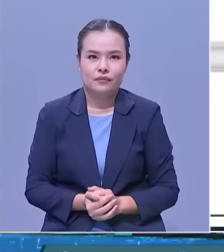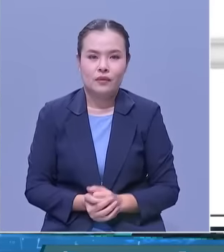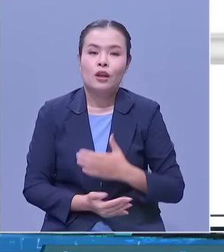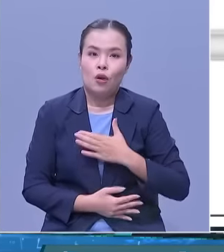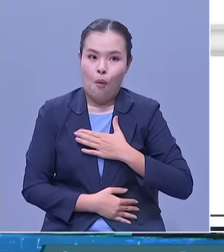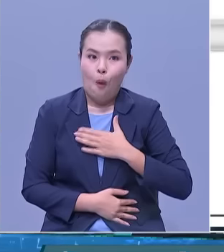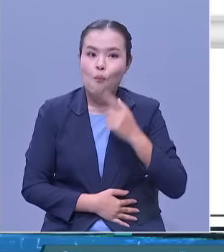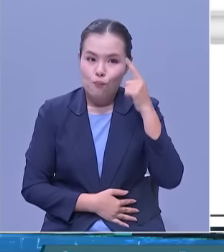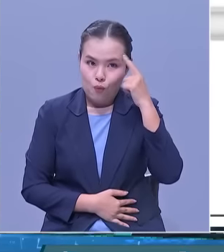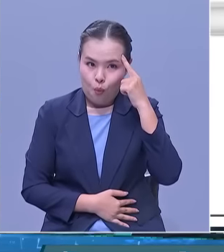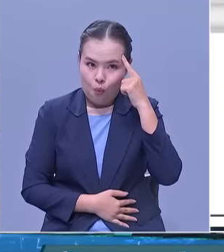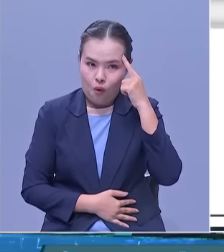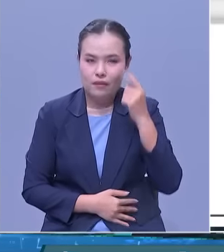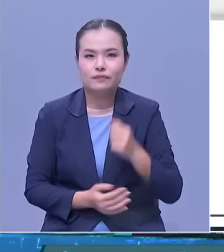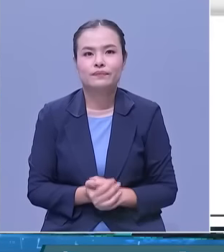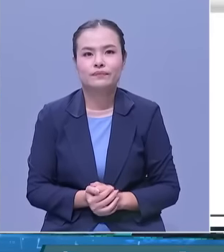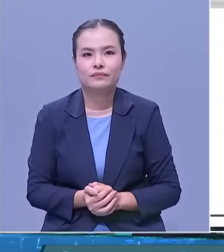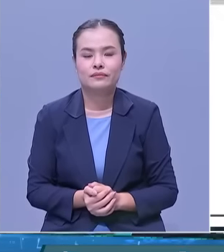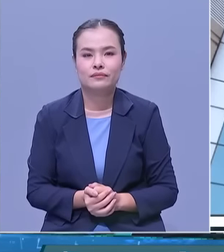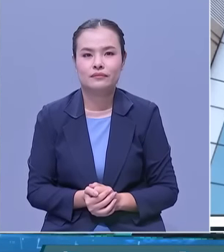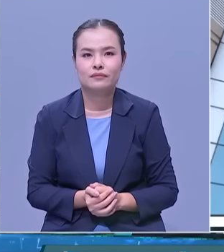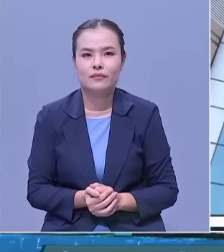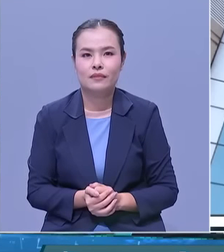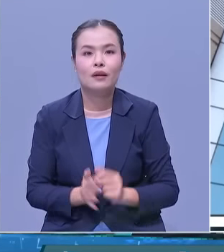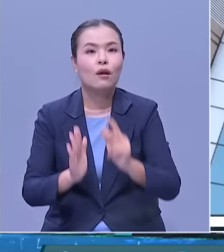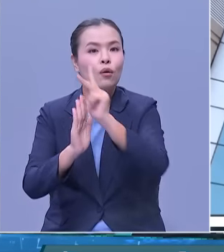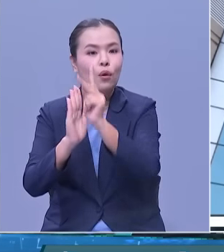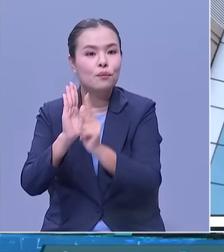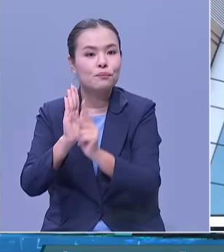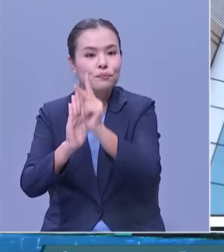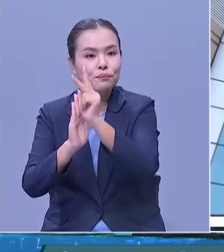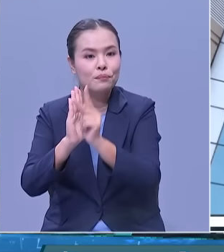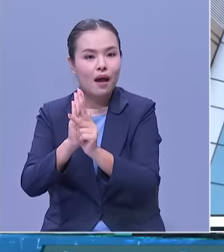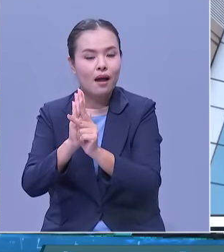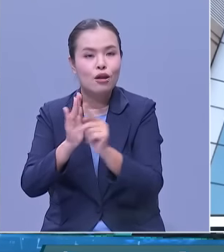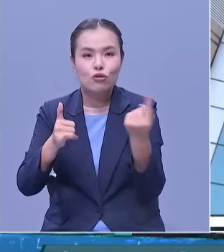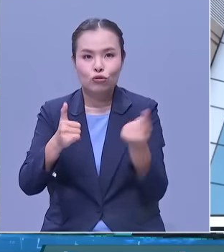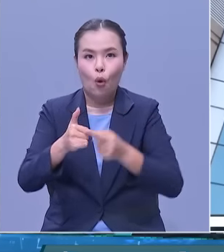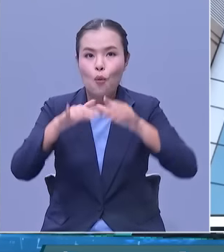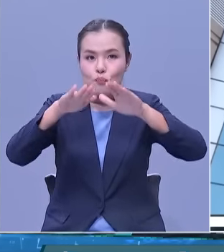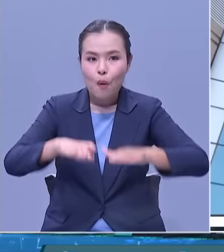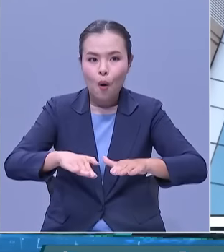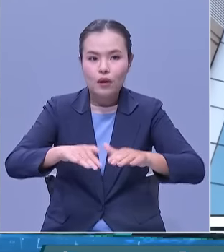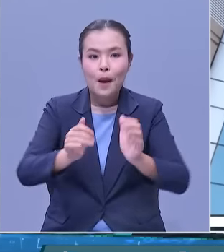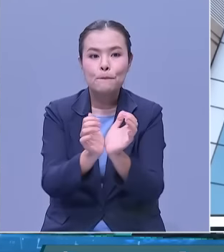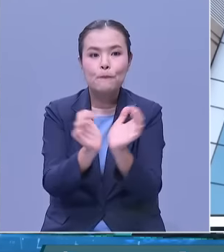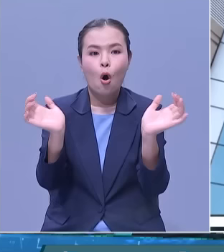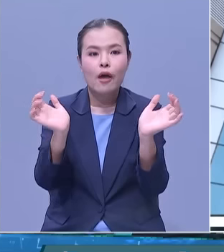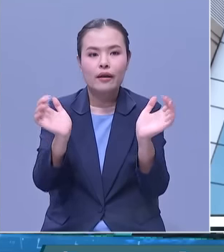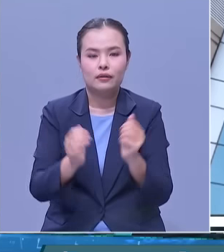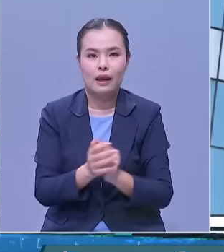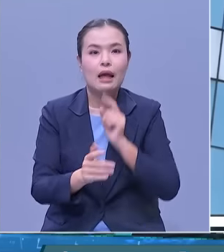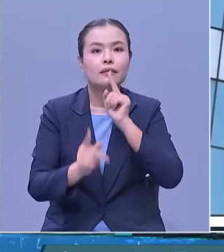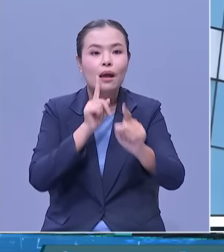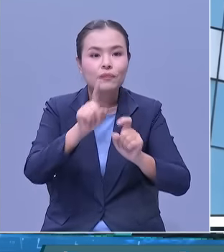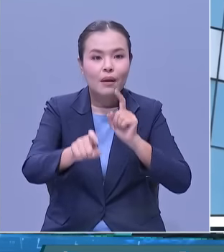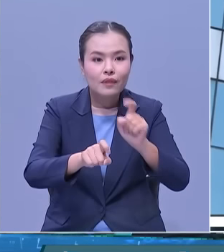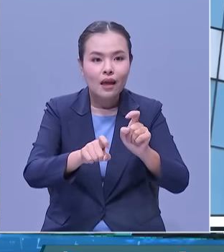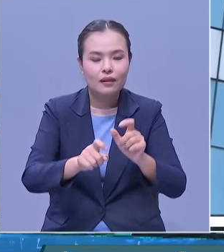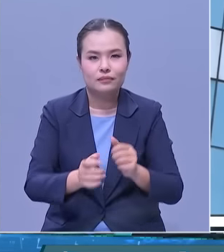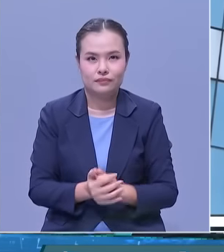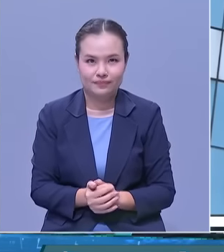าว่าเขาได้การกฎหมายในการลดโทษปล่อยตัวถ้ามีการซัดทอดอะไรเงี้ยนึกออกไหมฮะ